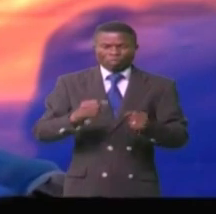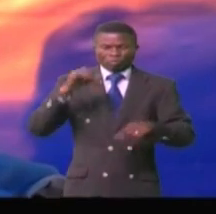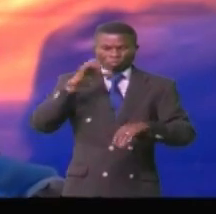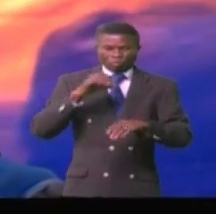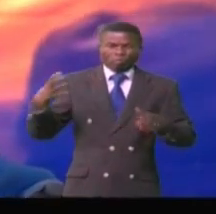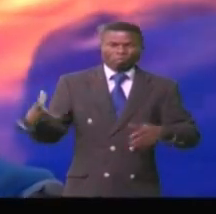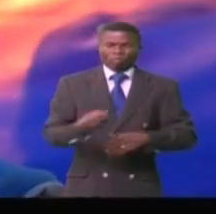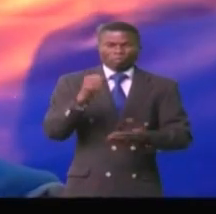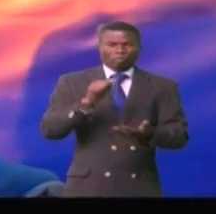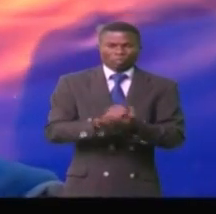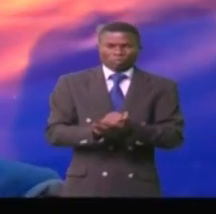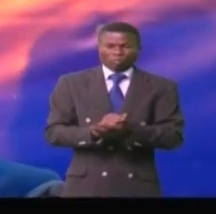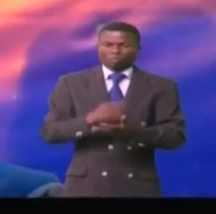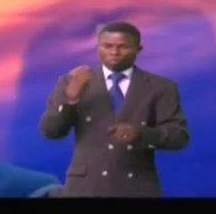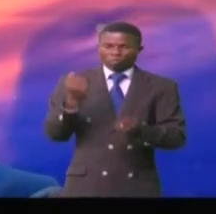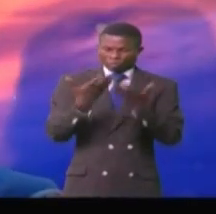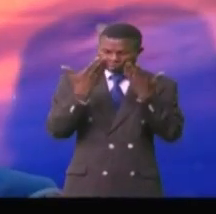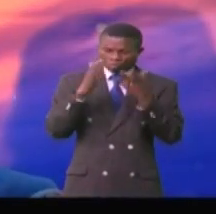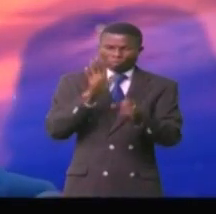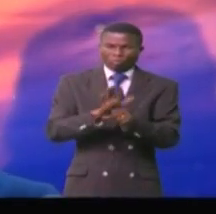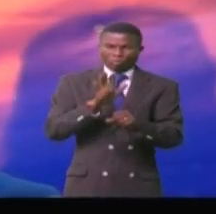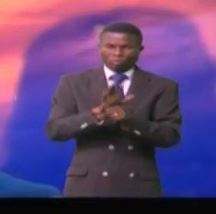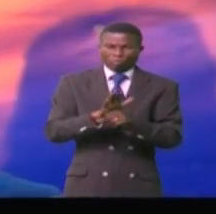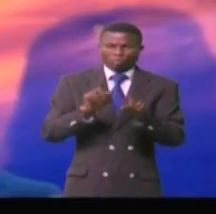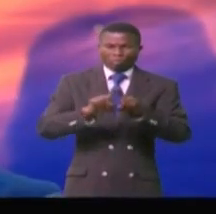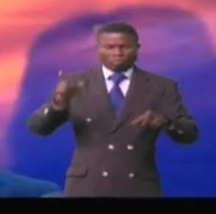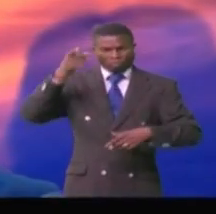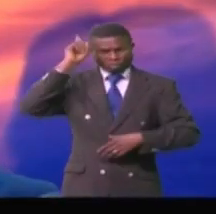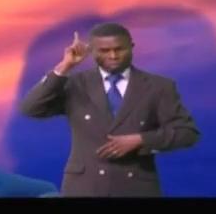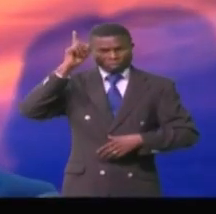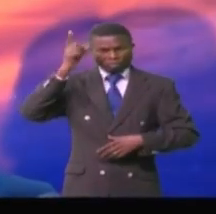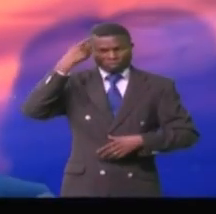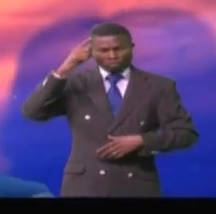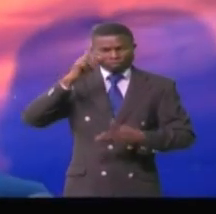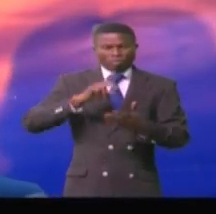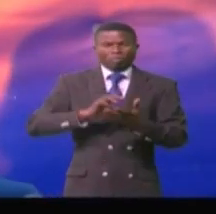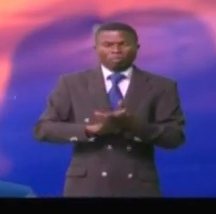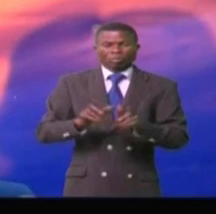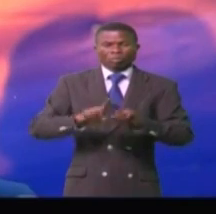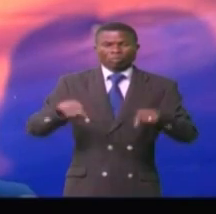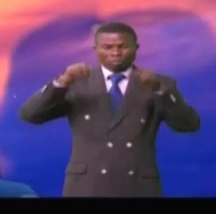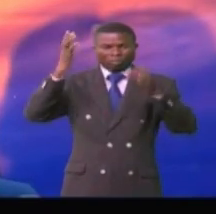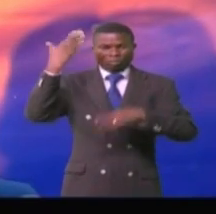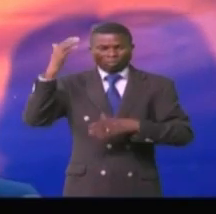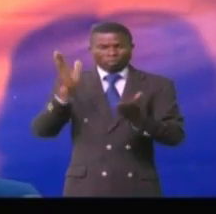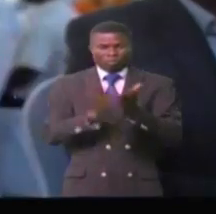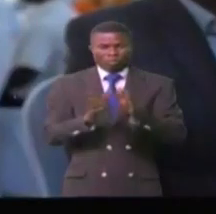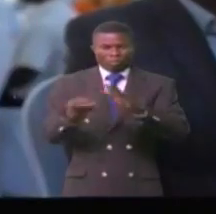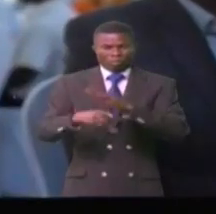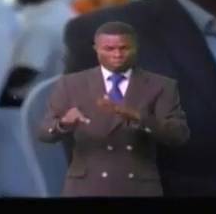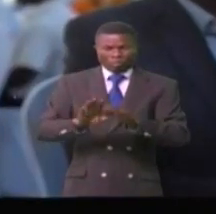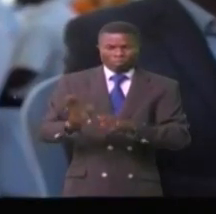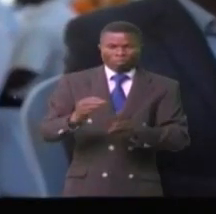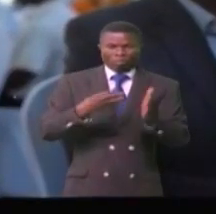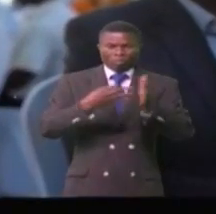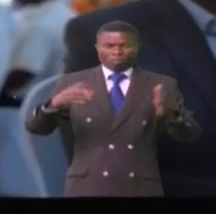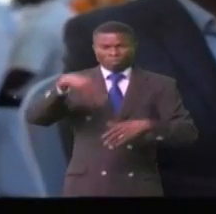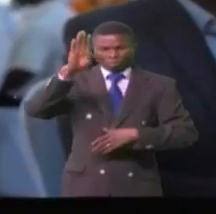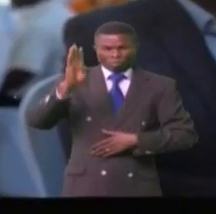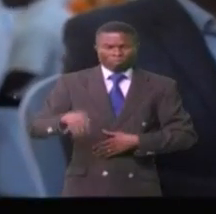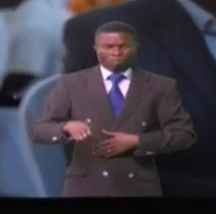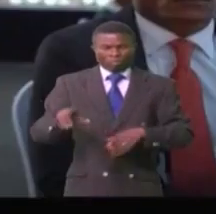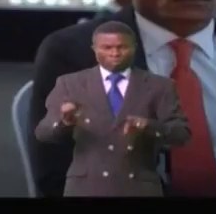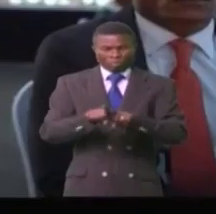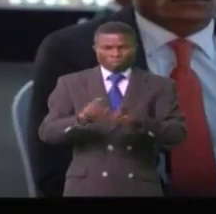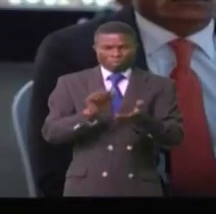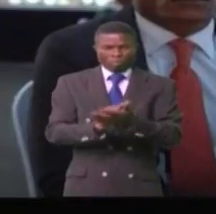et c'est pour cela que je vais travailler plus qu'avant que ce que j'ai fait l'année passée et je compte bien atteindre ces 85%. Et comme